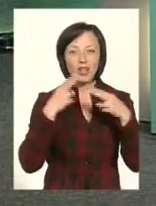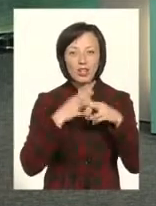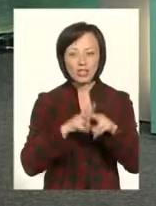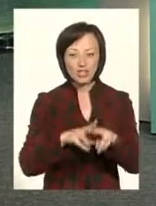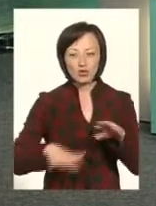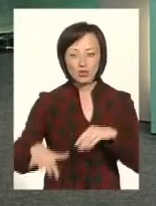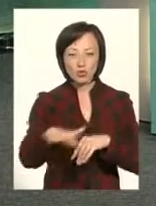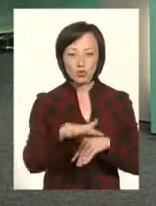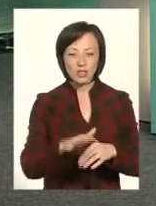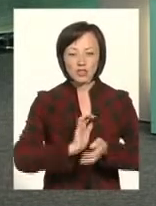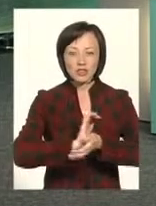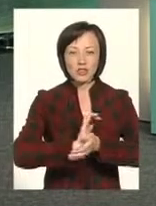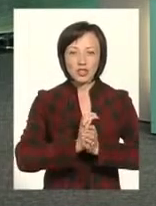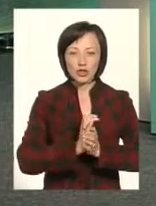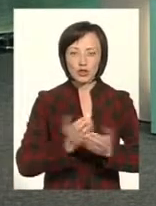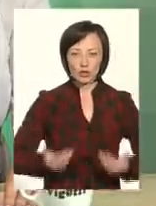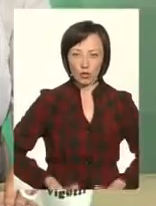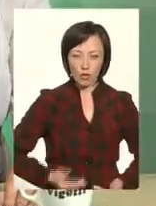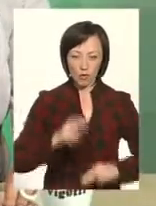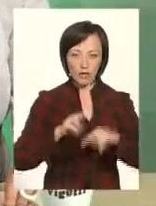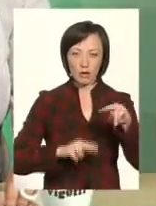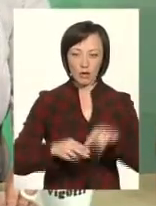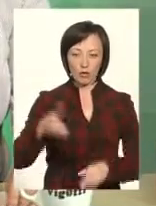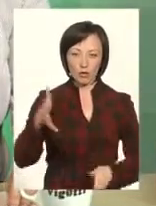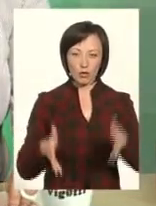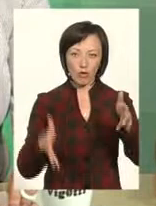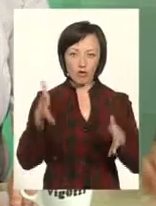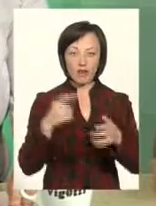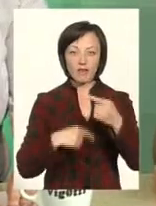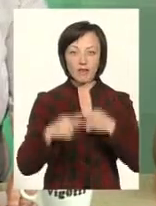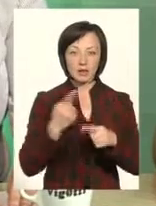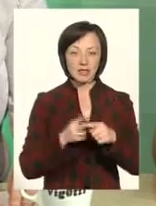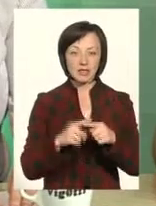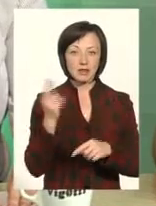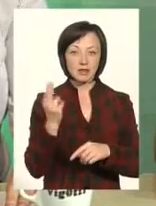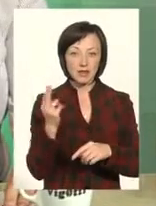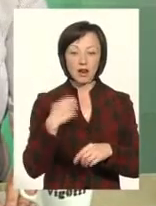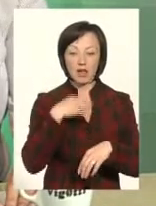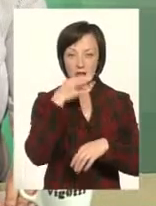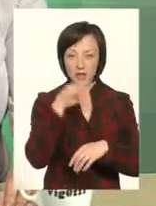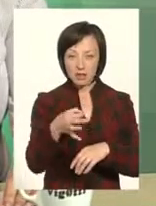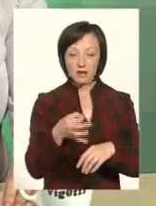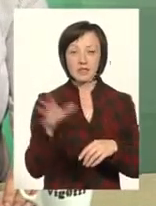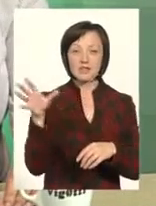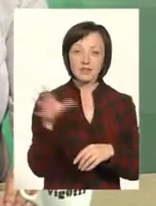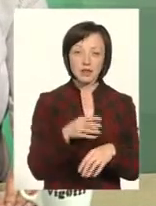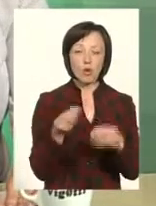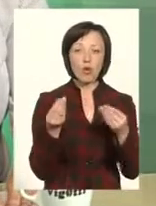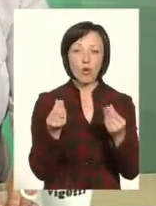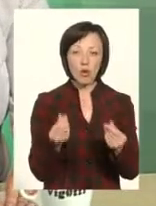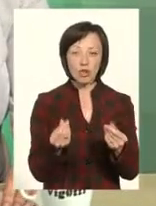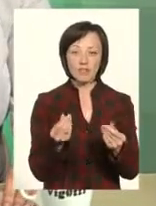зони щільної житлової забудови. Так? Якщо ми вернемося до цих цифр, які я називав, то за всіх